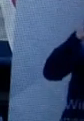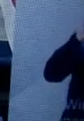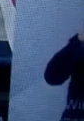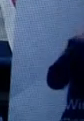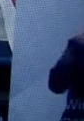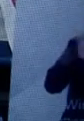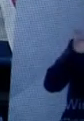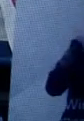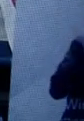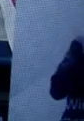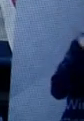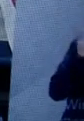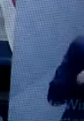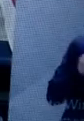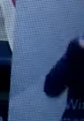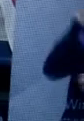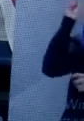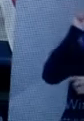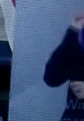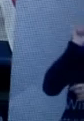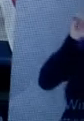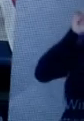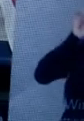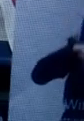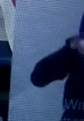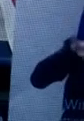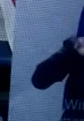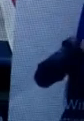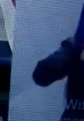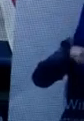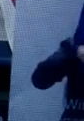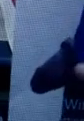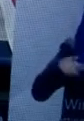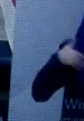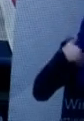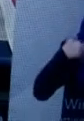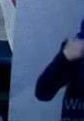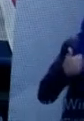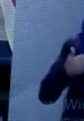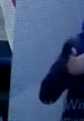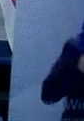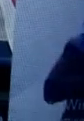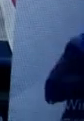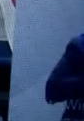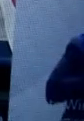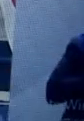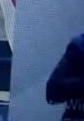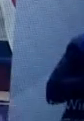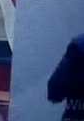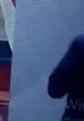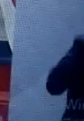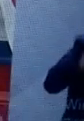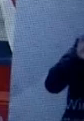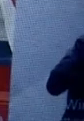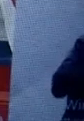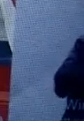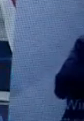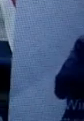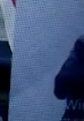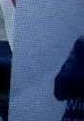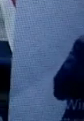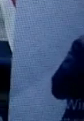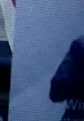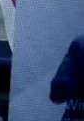saudara-saudari melaksanakan penilaian kesihatan kendiri. Aplikasi ini juga akan membolehkan